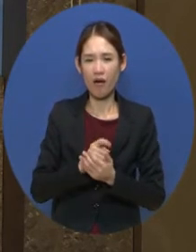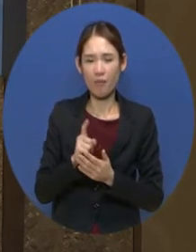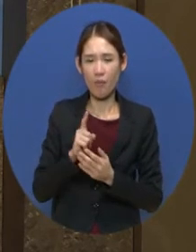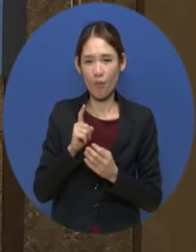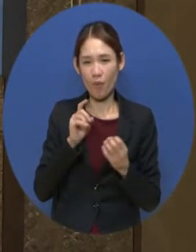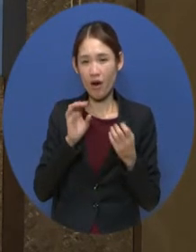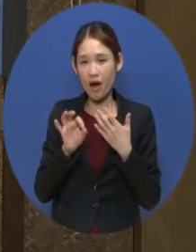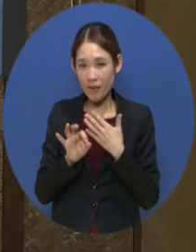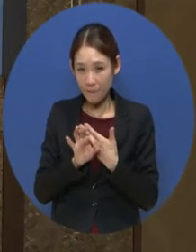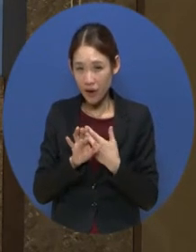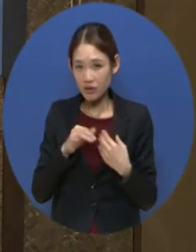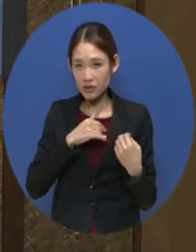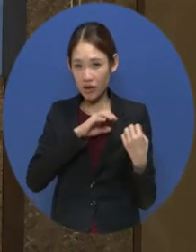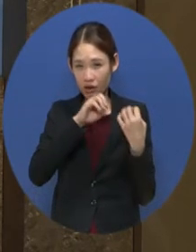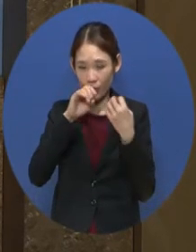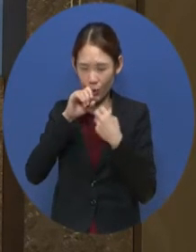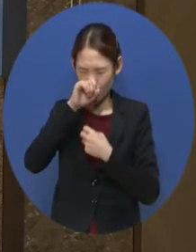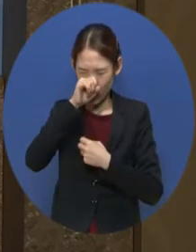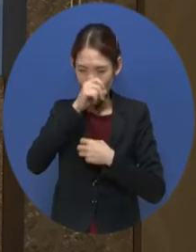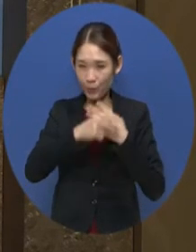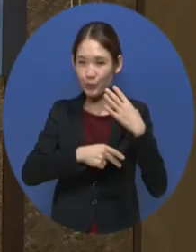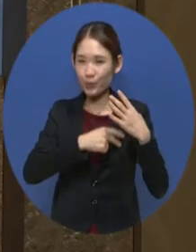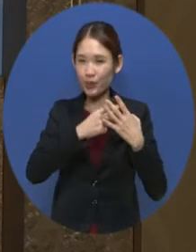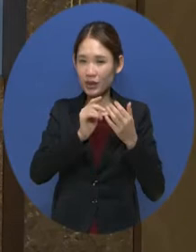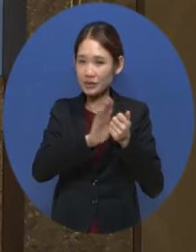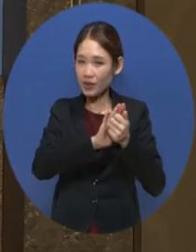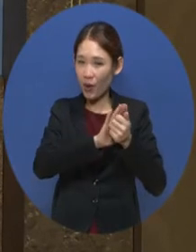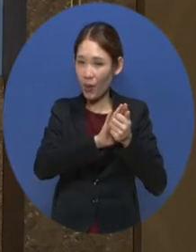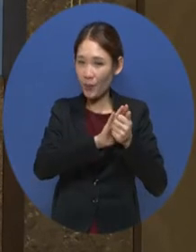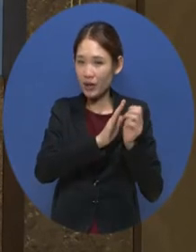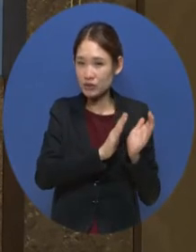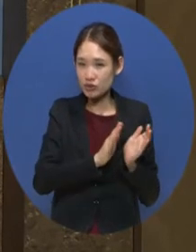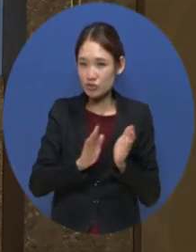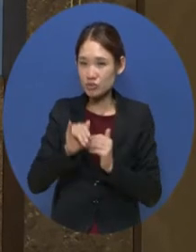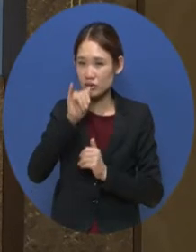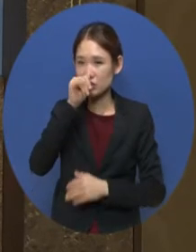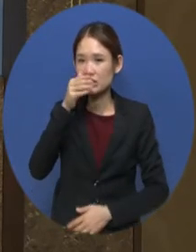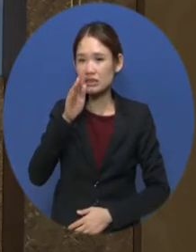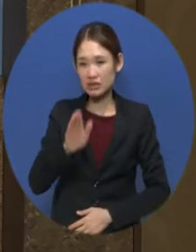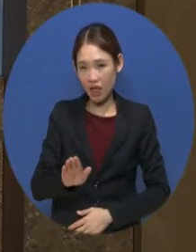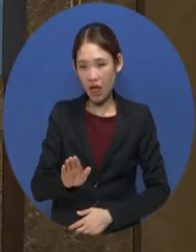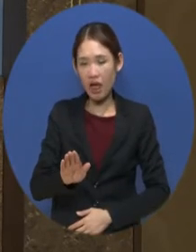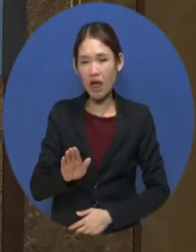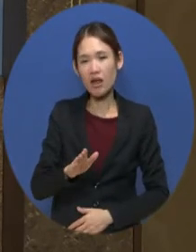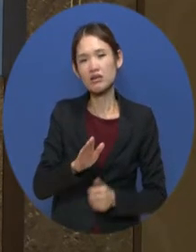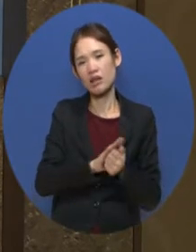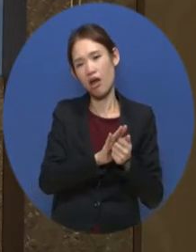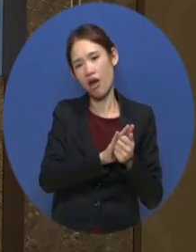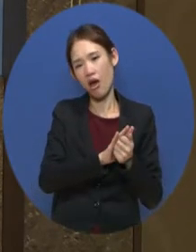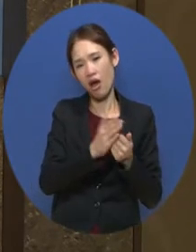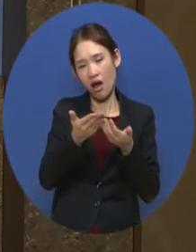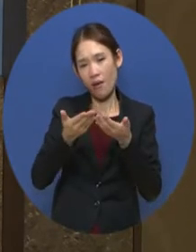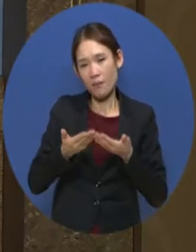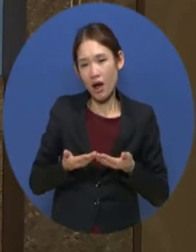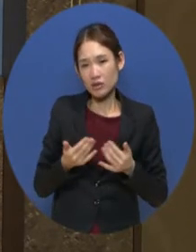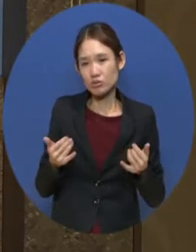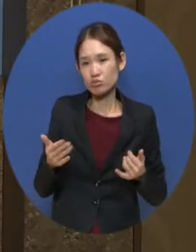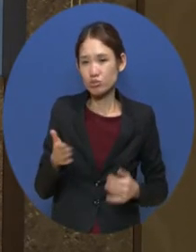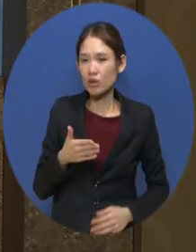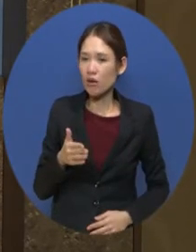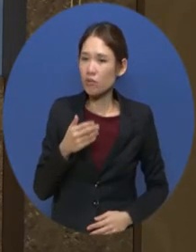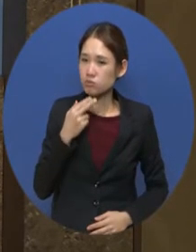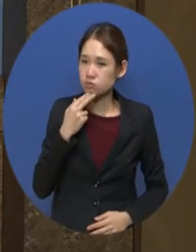저희가 아무리 좋은 프로그램과 서비스를 마련해놨다 하더라도 예. 이 서비스를 적시에 받으실 분들이 안